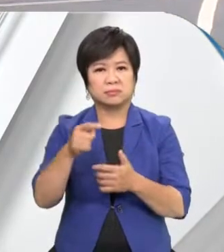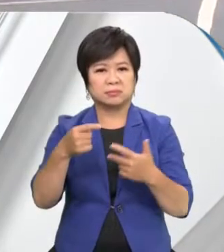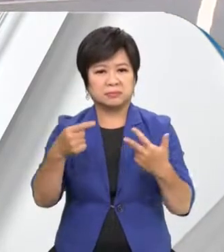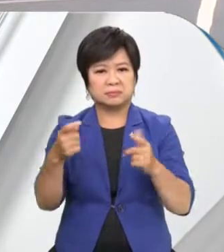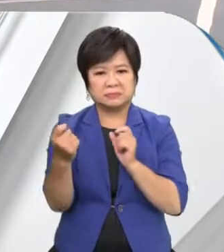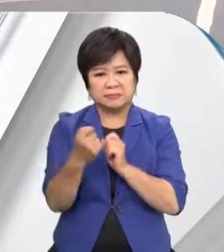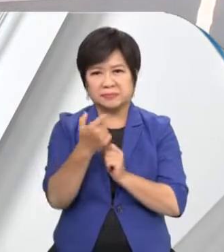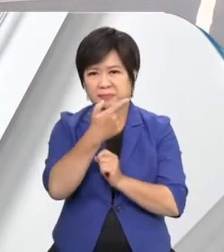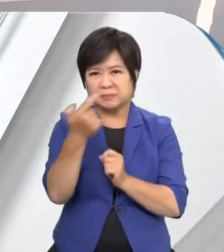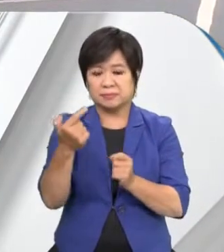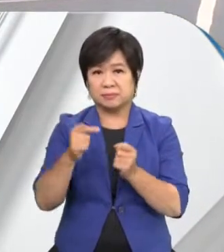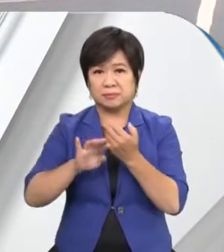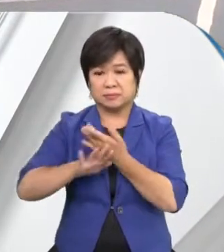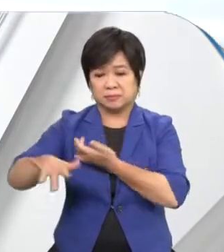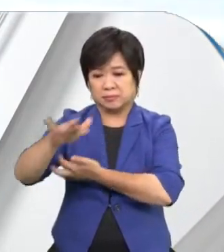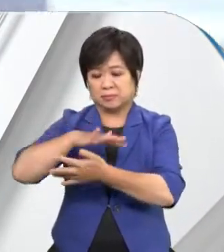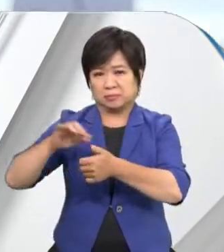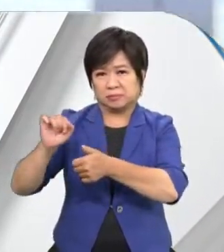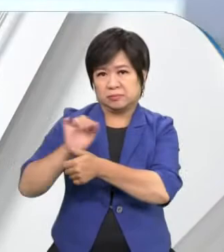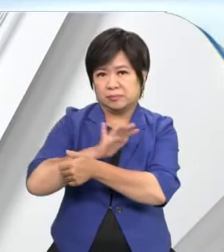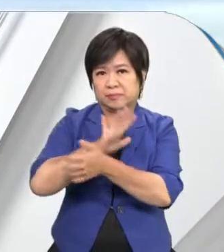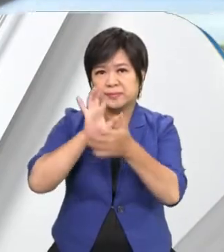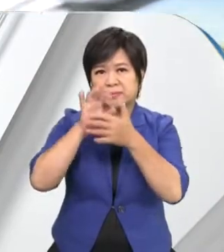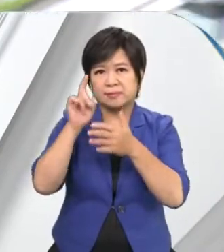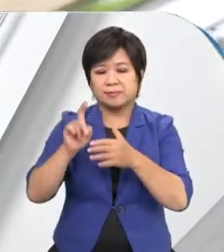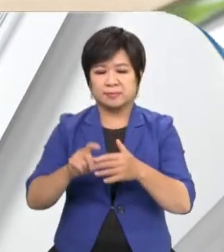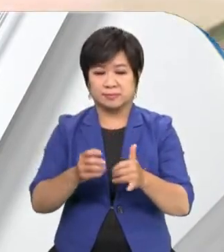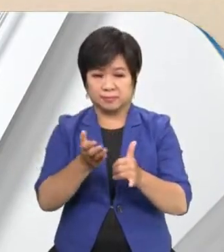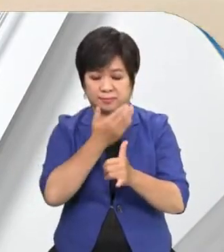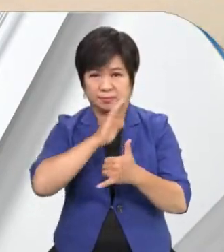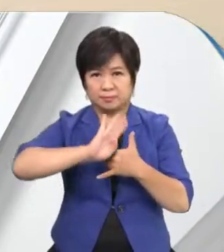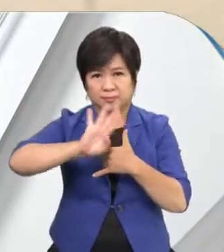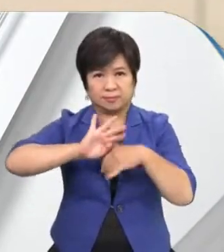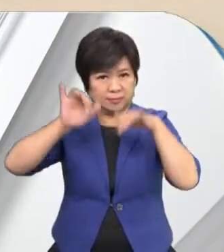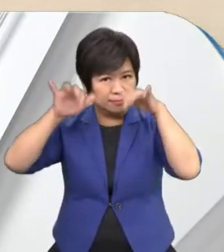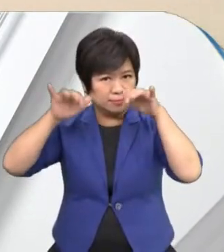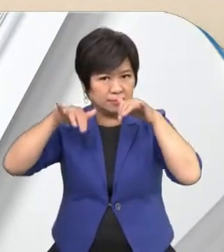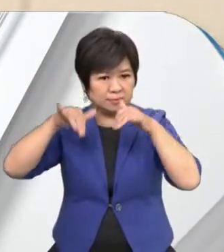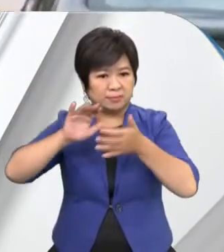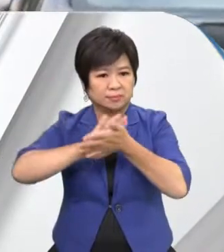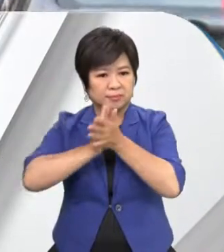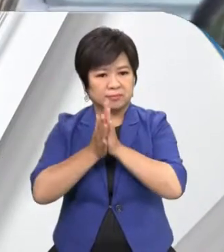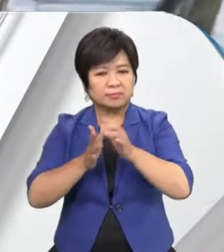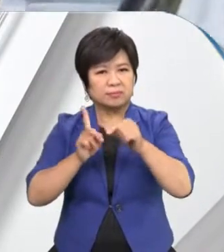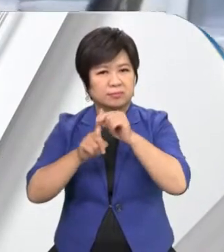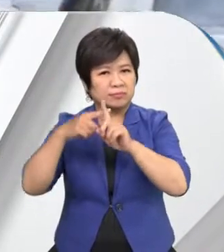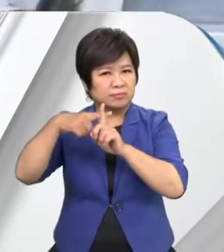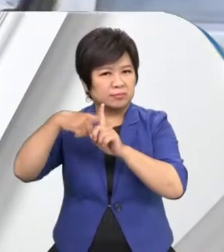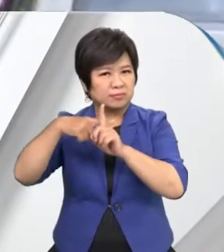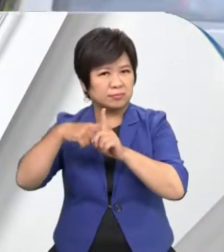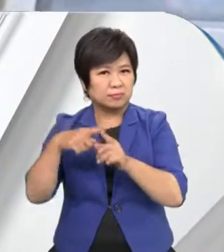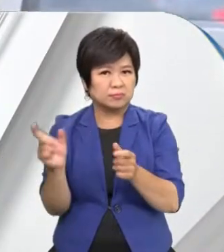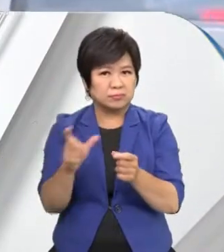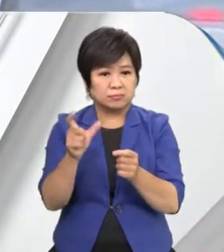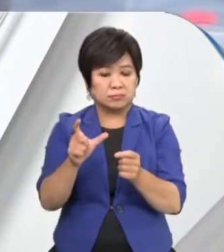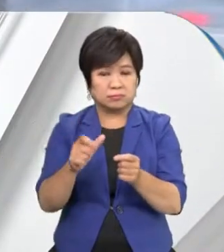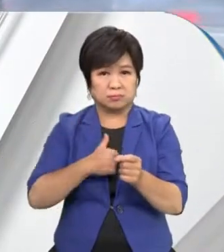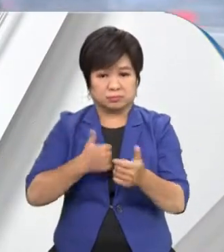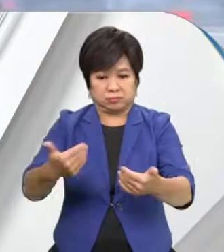受到南威宽流影响，北部落东北部会落大水，完成会变作中土改风菜。